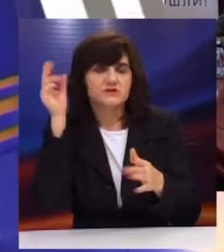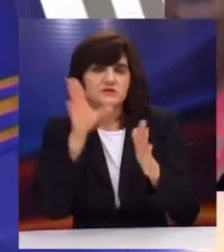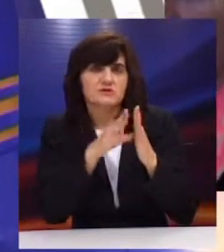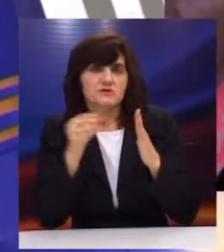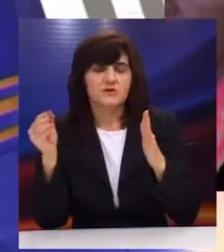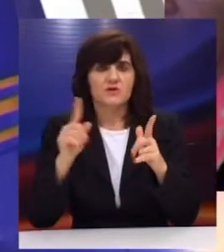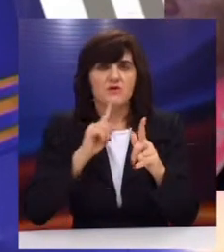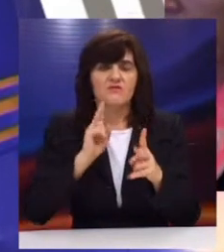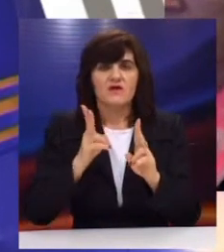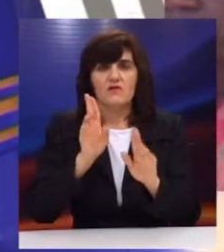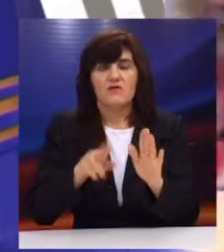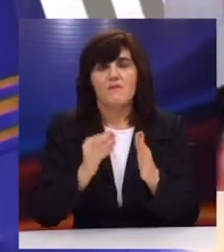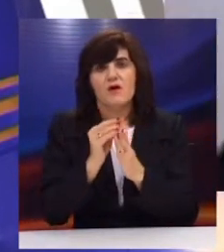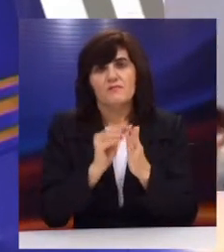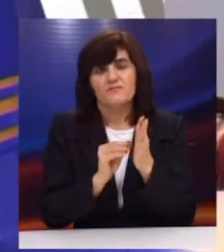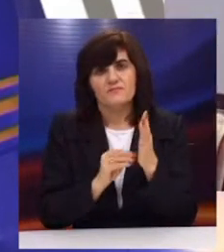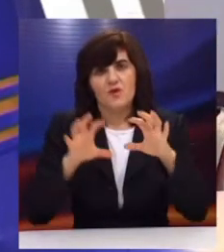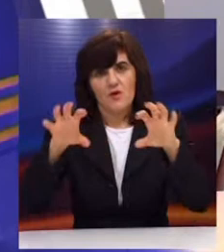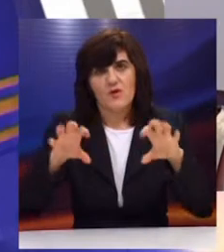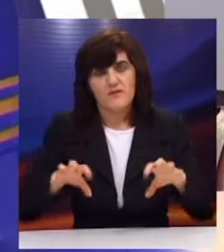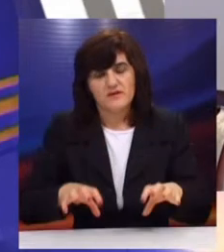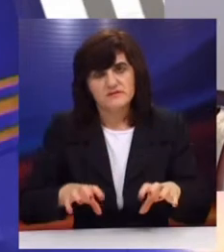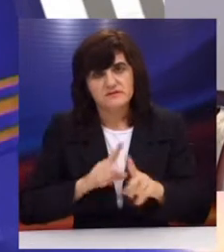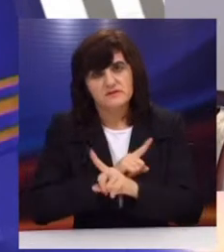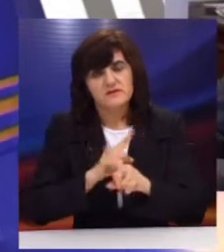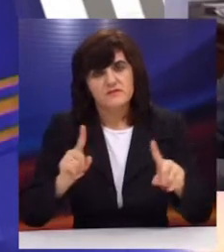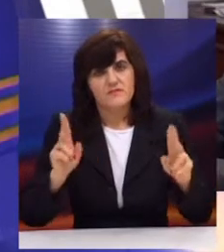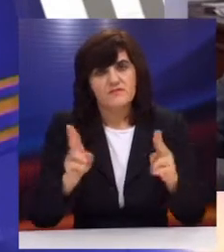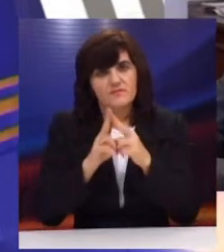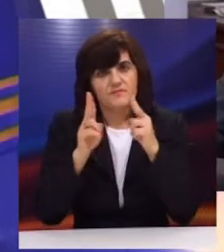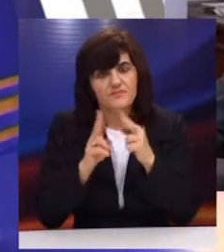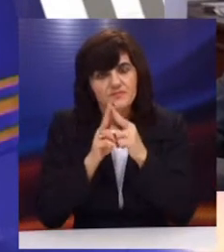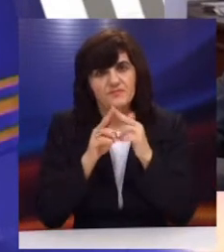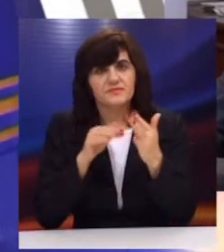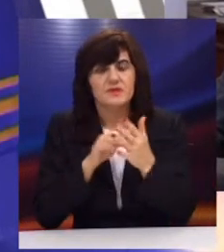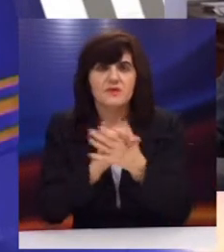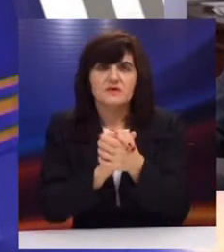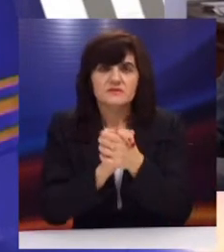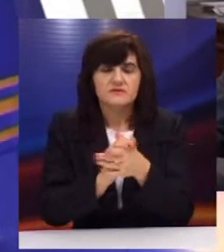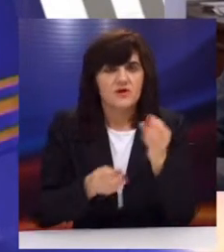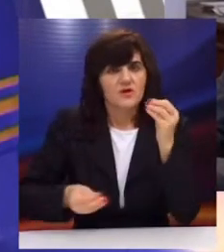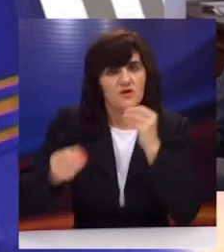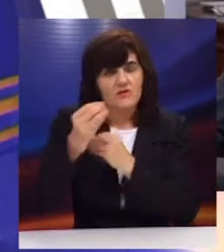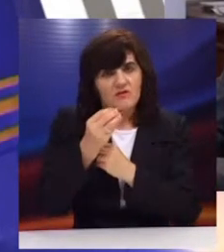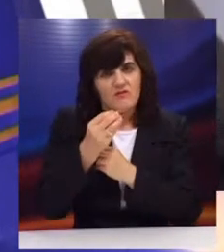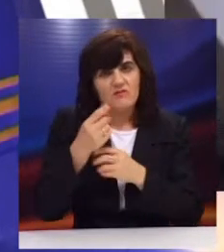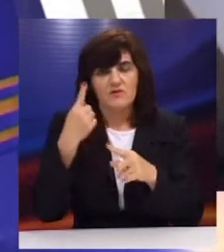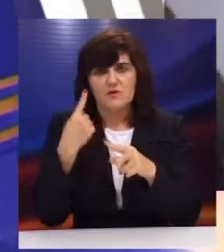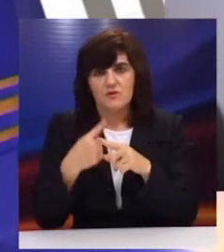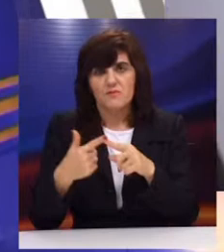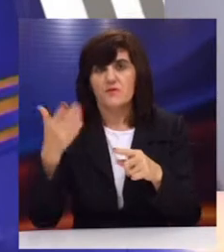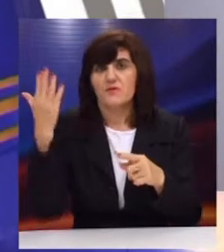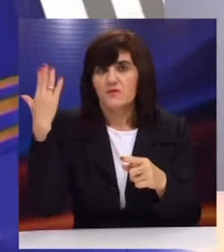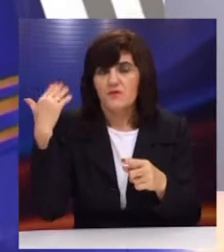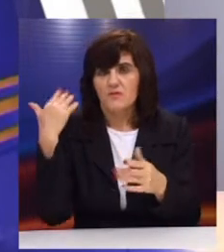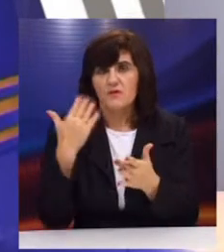iz Subotice ima strukovni program studija iz ove oblasti. Vunjak je istakao da je ovim još više produbljena saradnja sa naučnim institucijama iz Slovačke, pošto